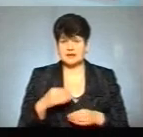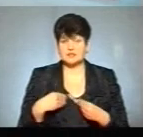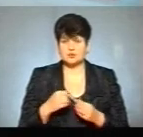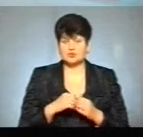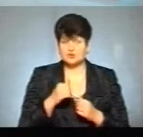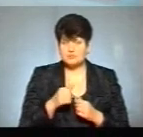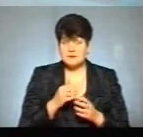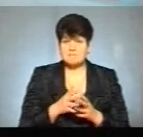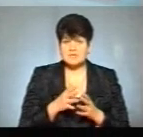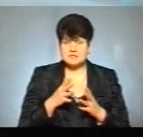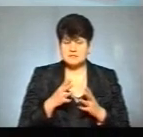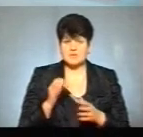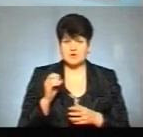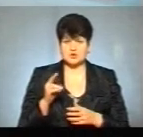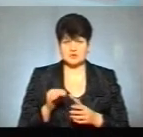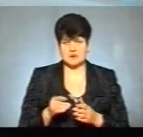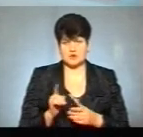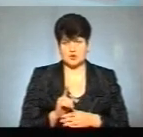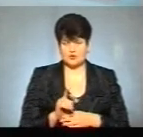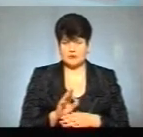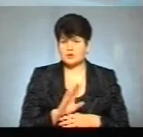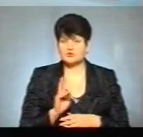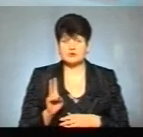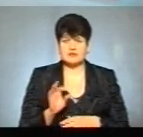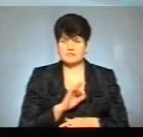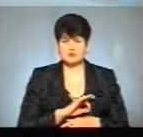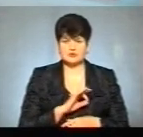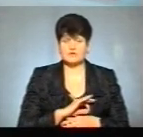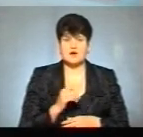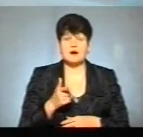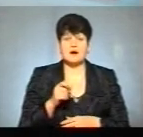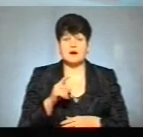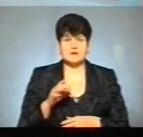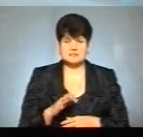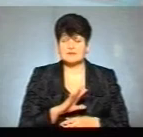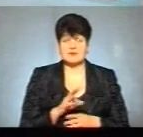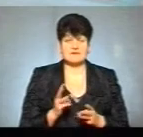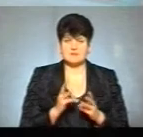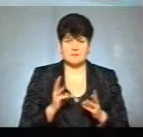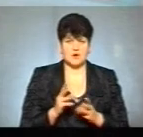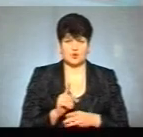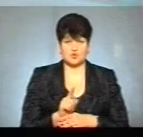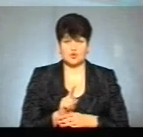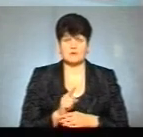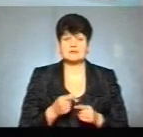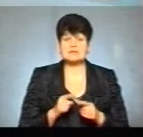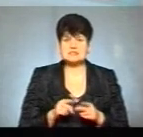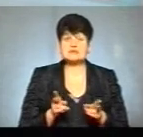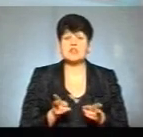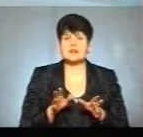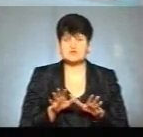в максимальних межах соціальних норм. І хто не споживає, наприклад, природнього газу, не випалює всієї норми, то це